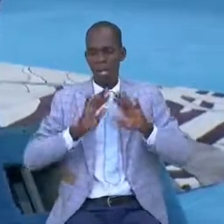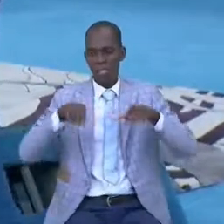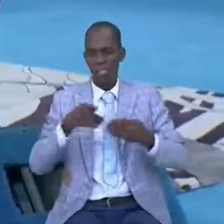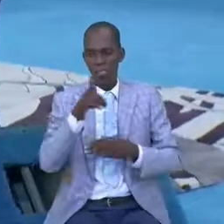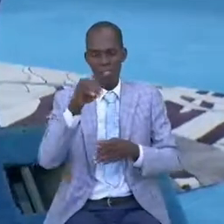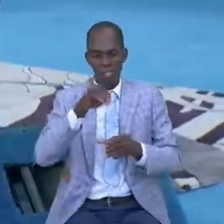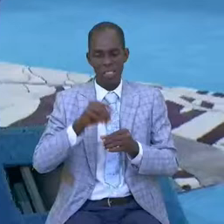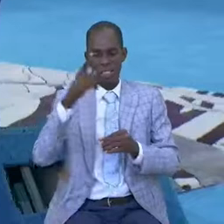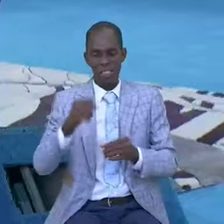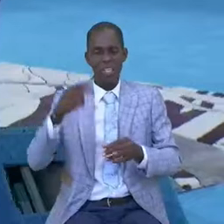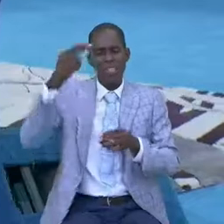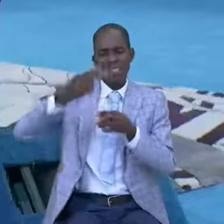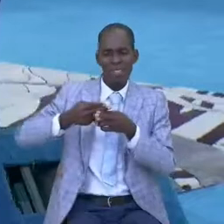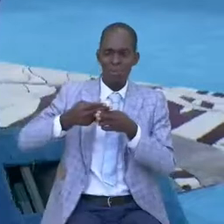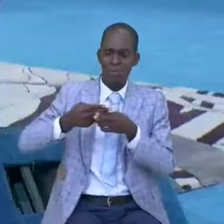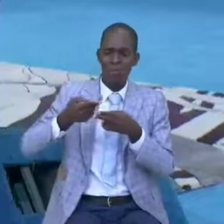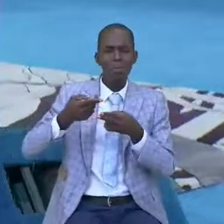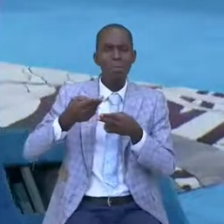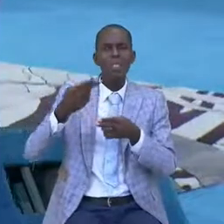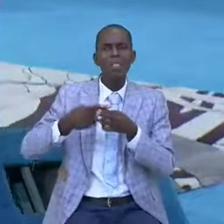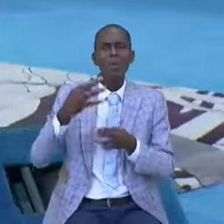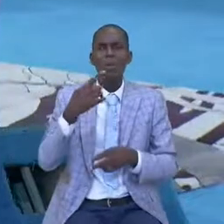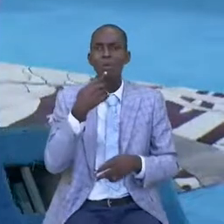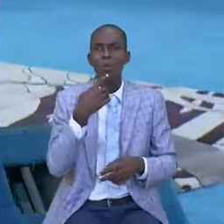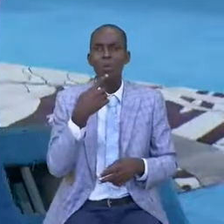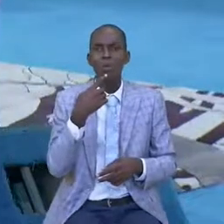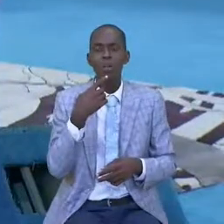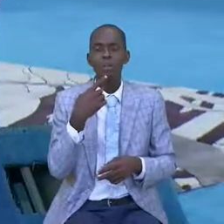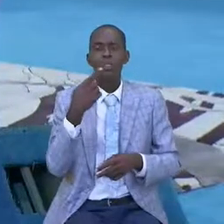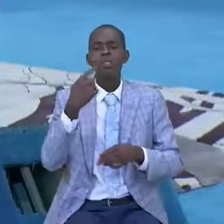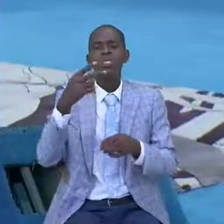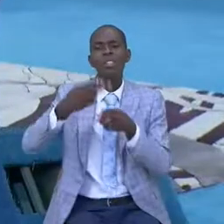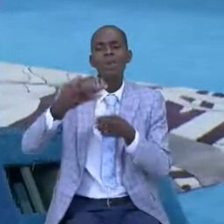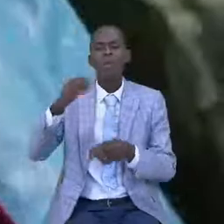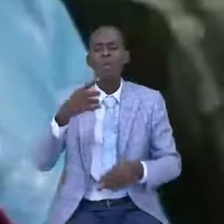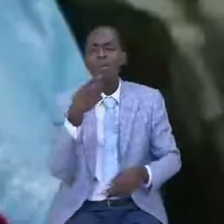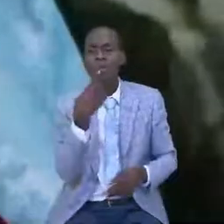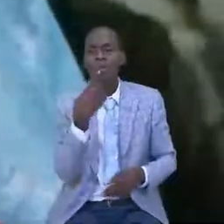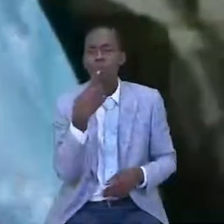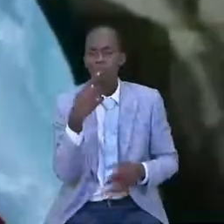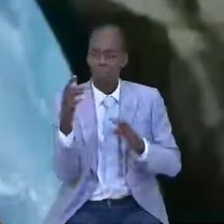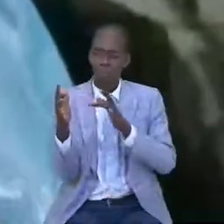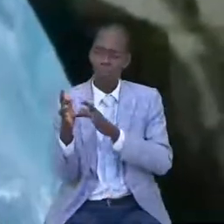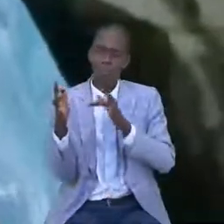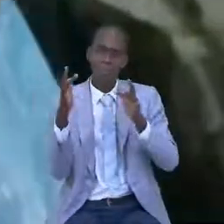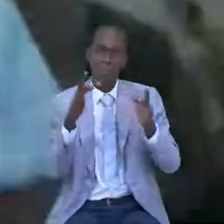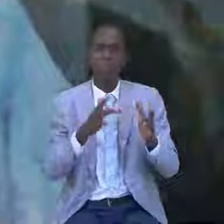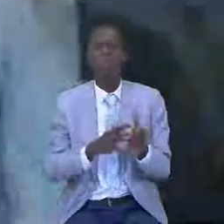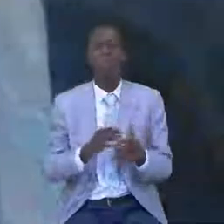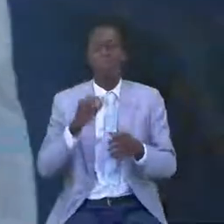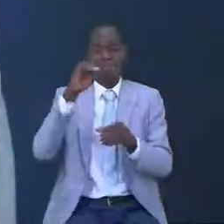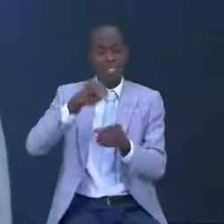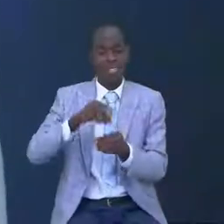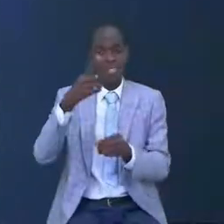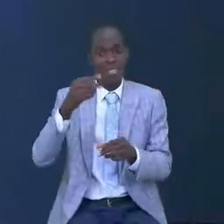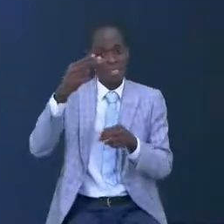Pierre lui dit, je n'ai ni argent ni or, mais ce que j'ai, je te le donne. Au nom de quel nom?